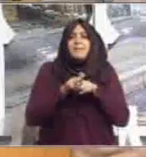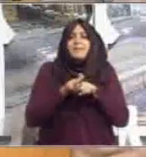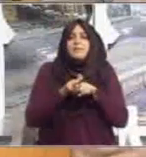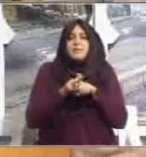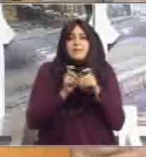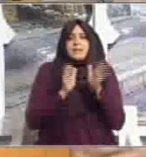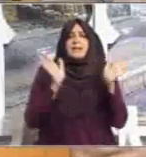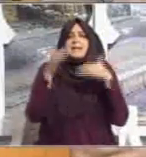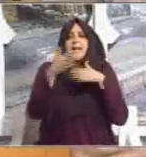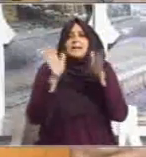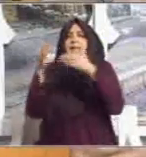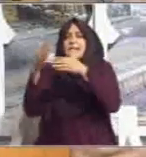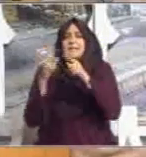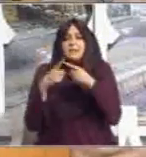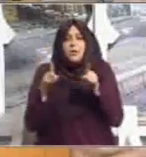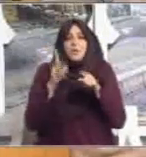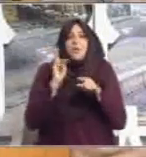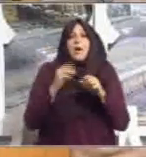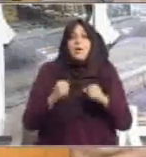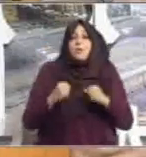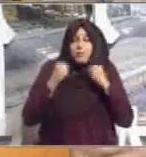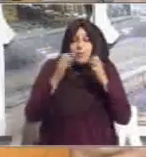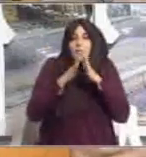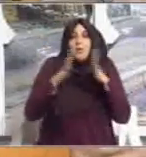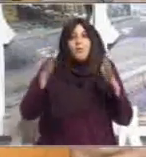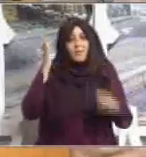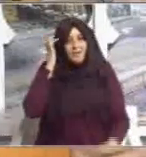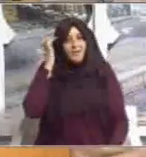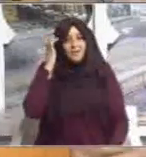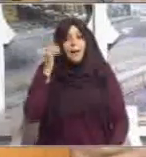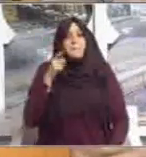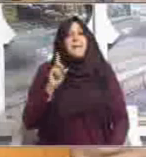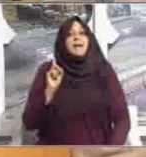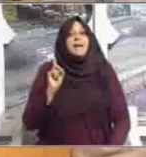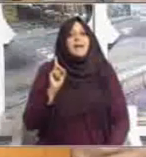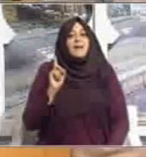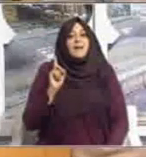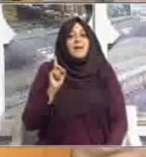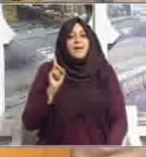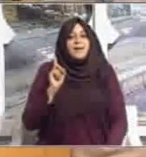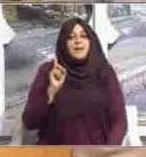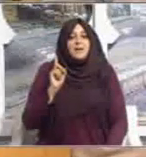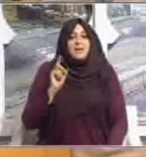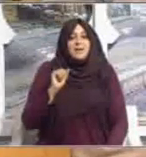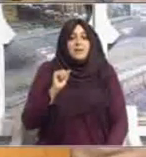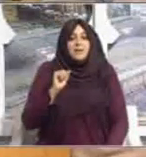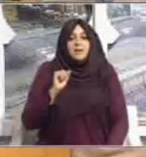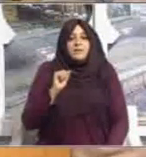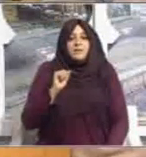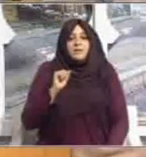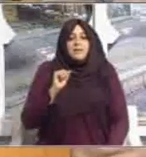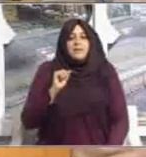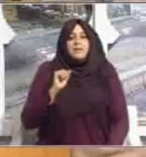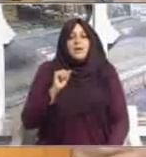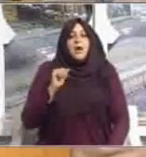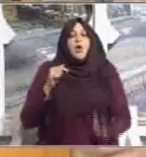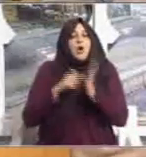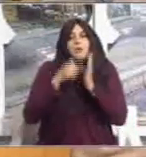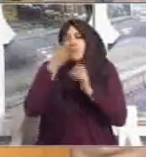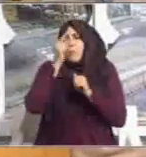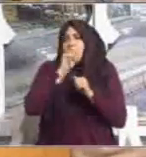والشجاعة خلق عظيم، خلق كبير، ولكن لا عندما لا